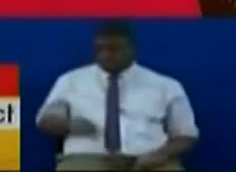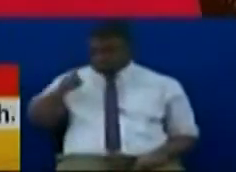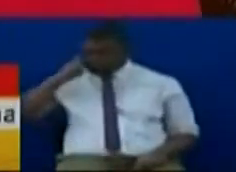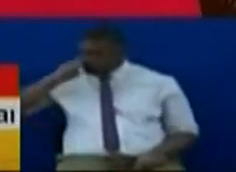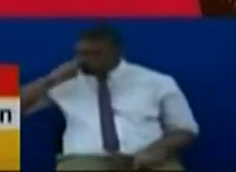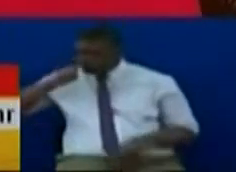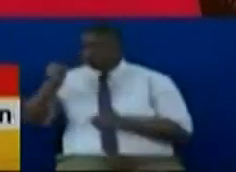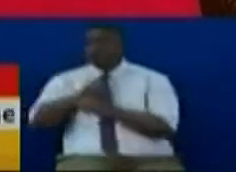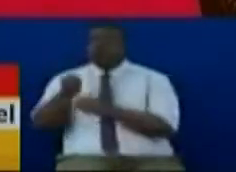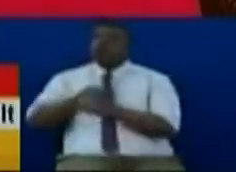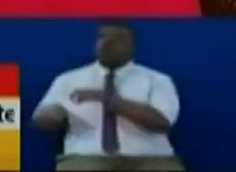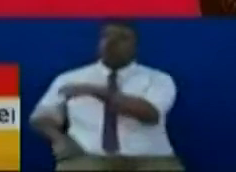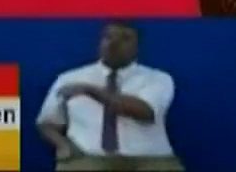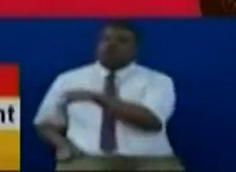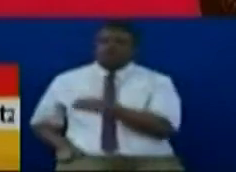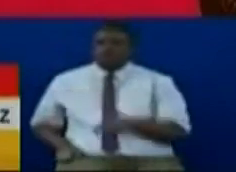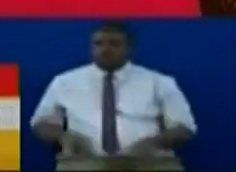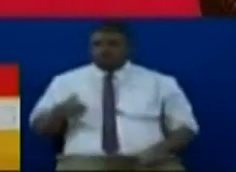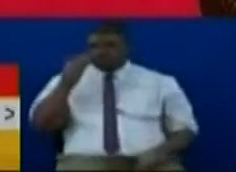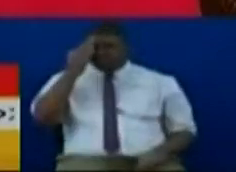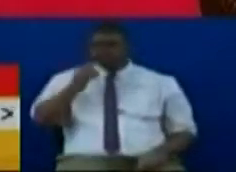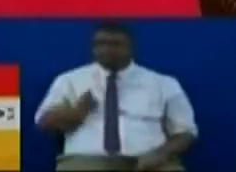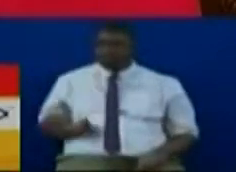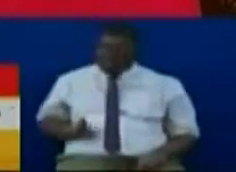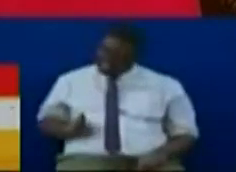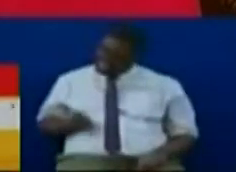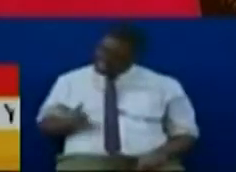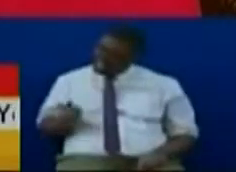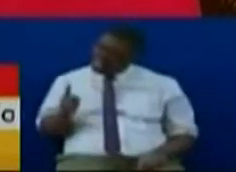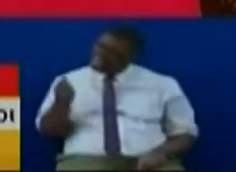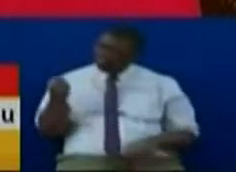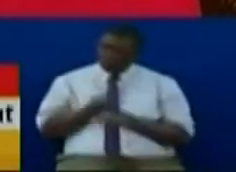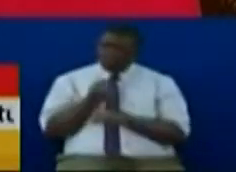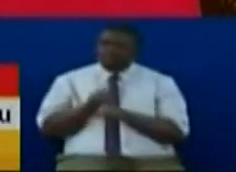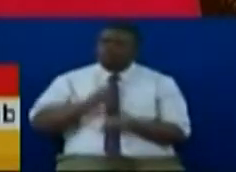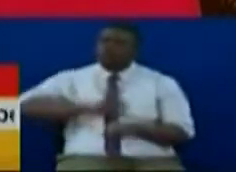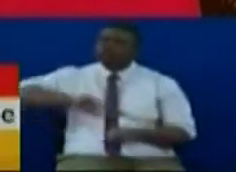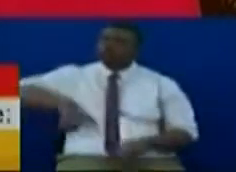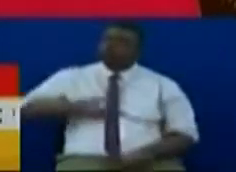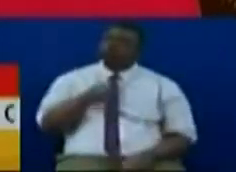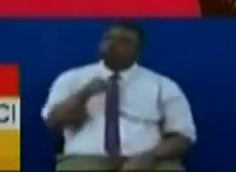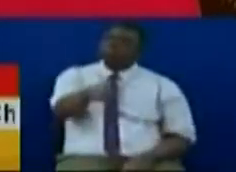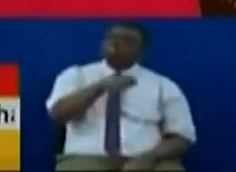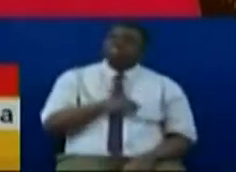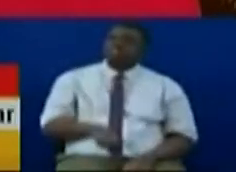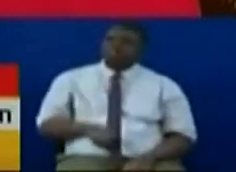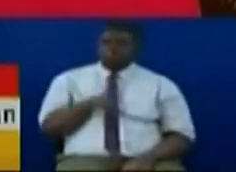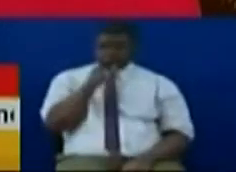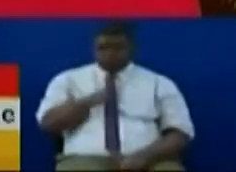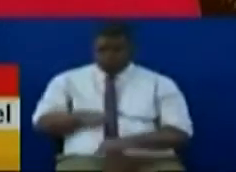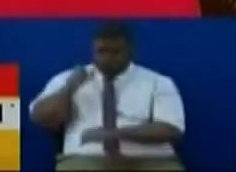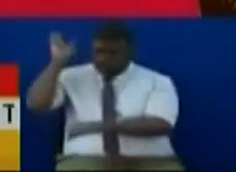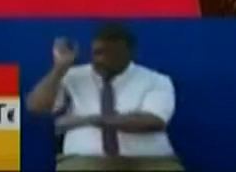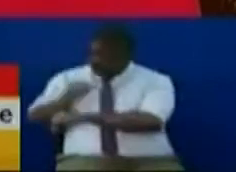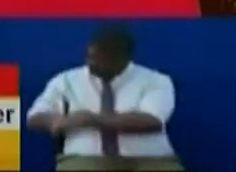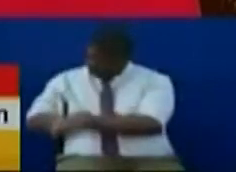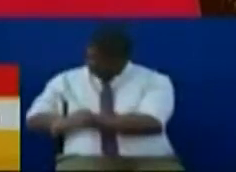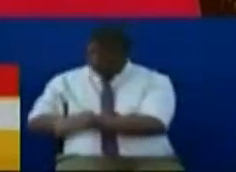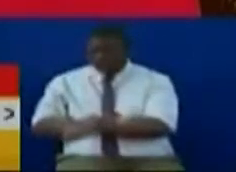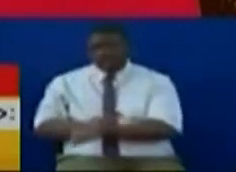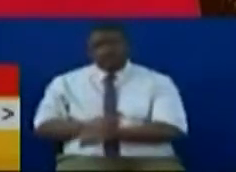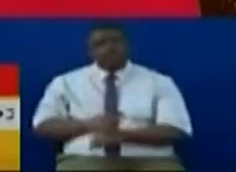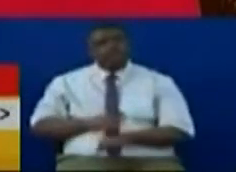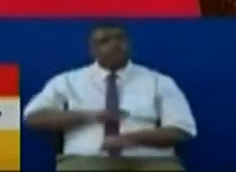wa kina kubaini ni nani aliyefanya mchezo huo. Na watakaobainika kufanya mchezo huo, hatua kali